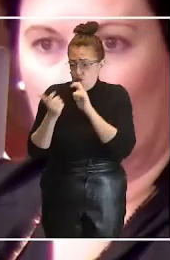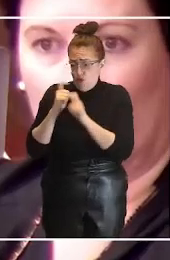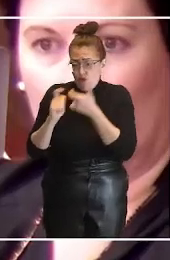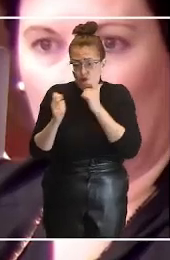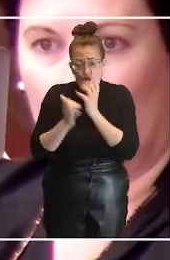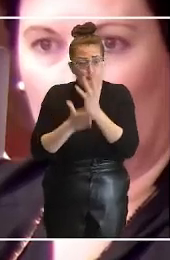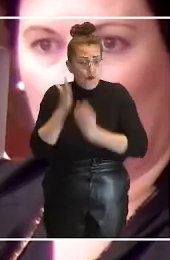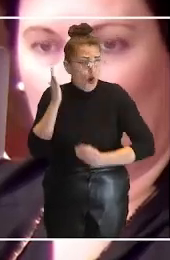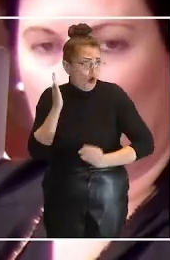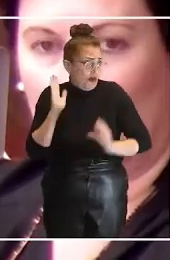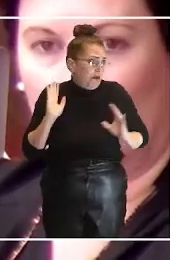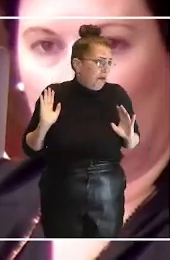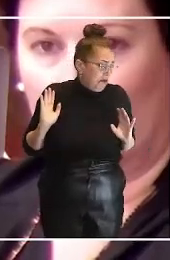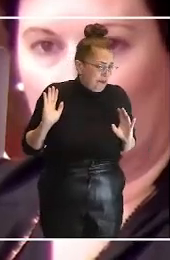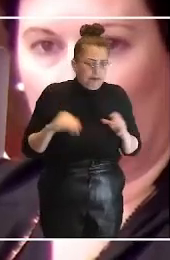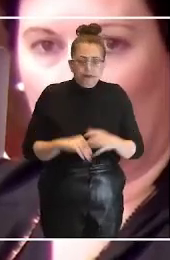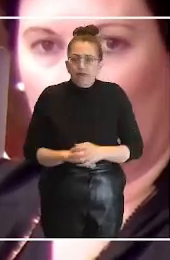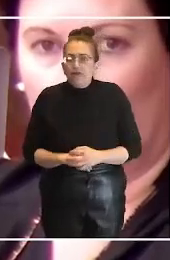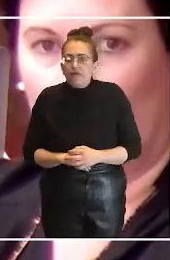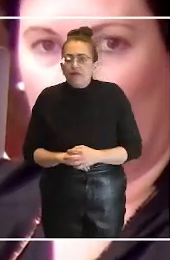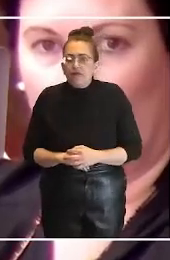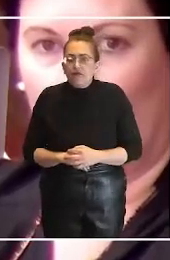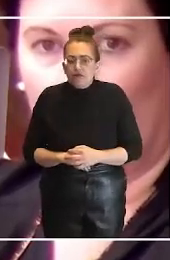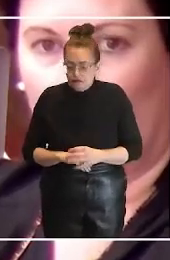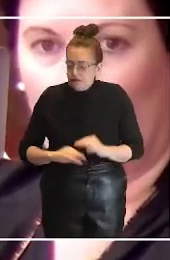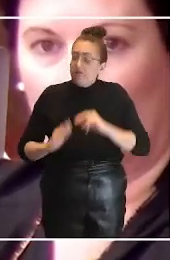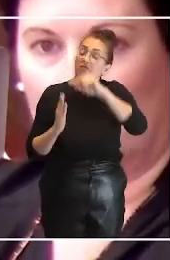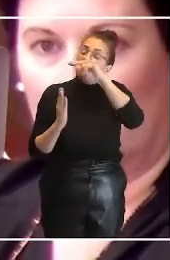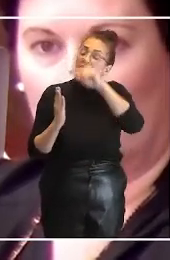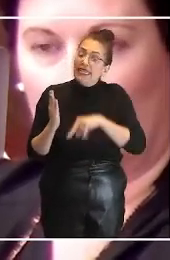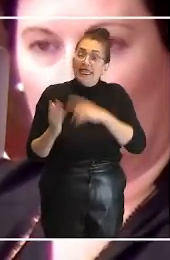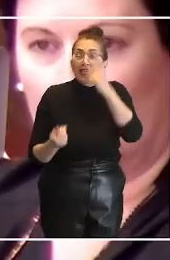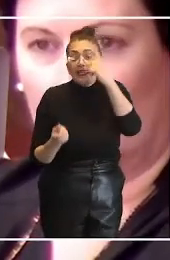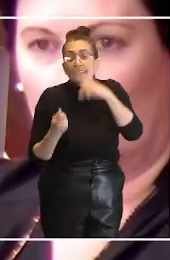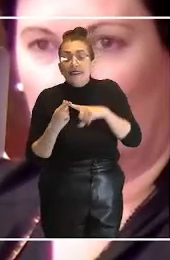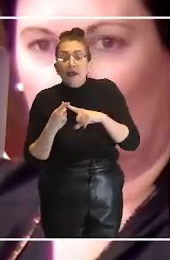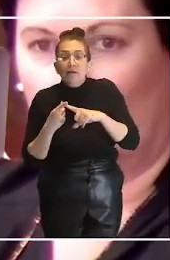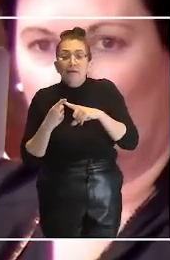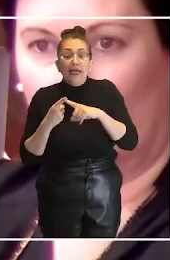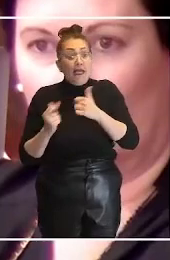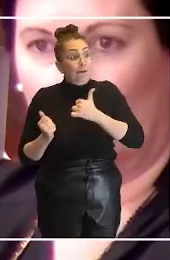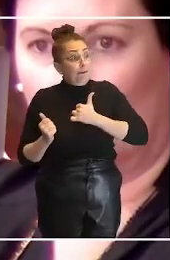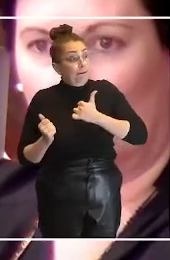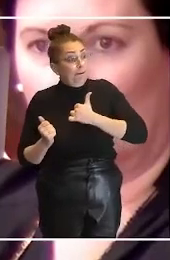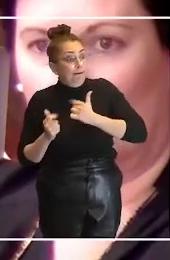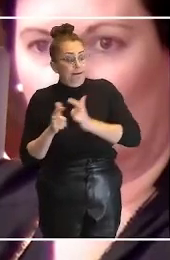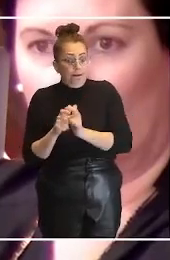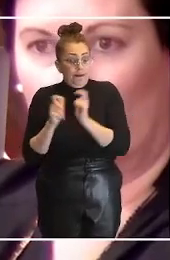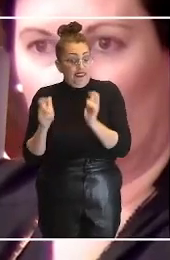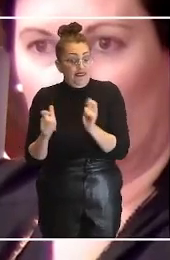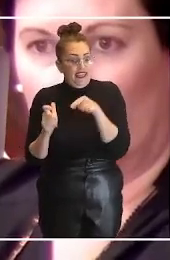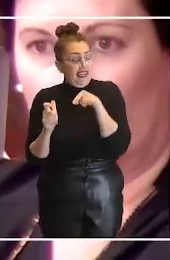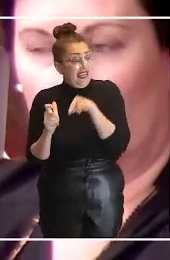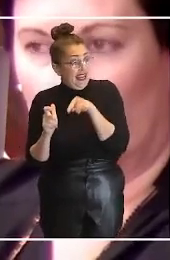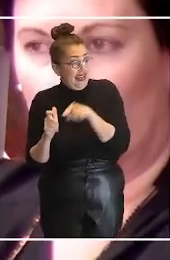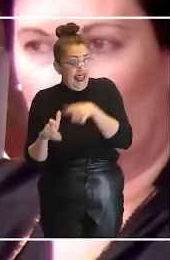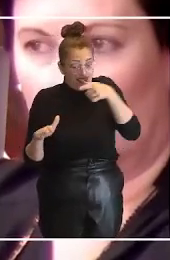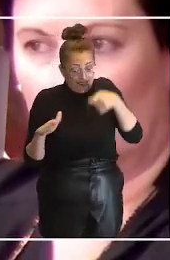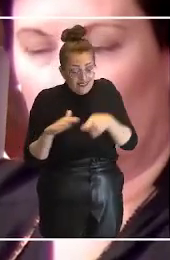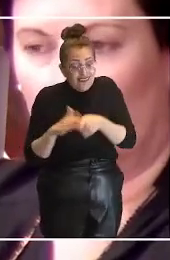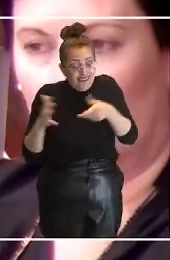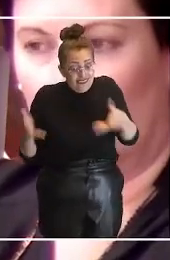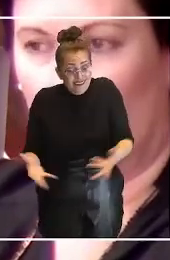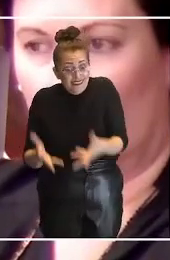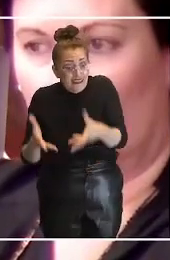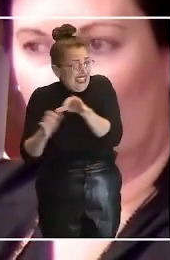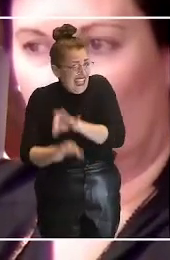ça. Rien, mais absolument rien sur le soutien au secteur privé dans une diplomatie économique municipale et métropolitaine